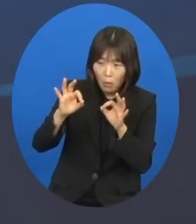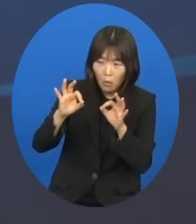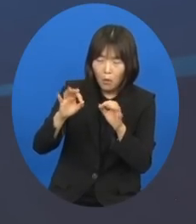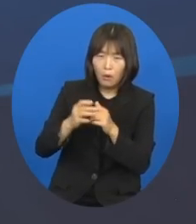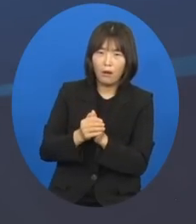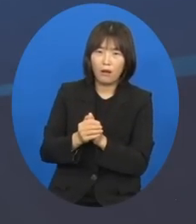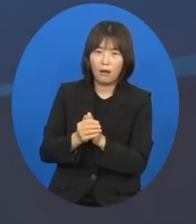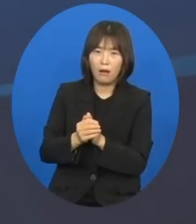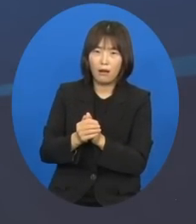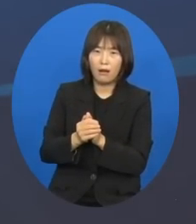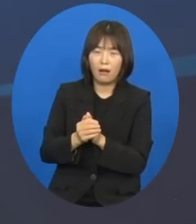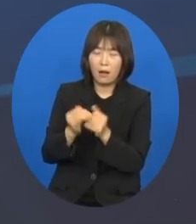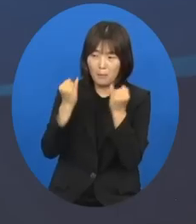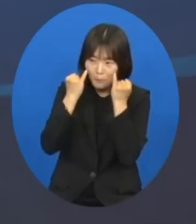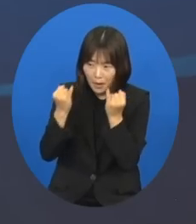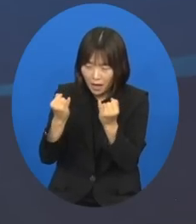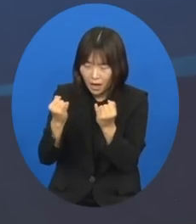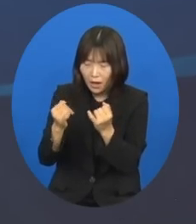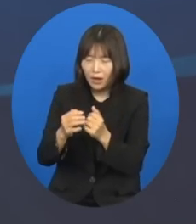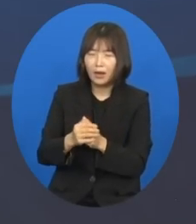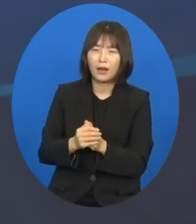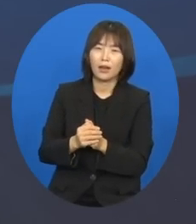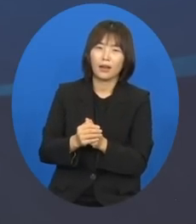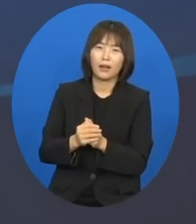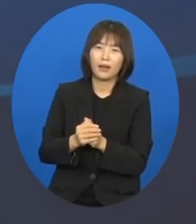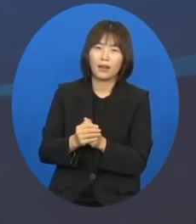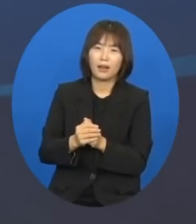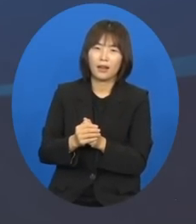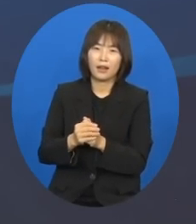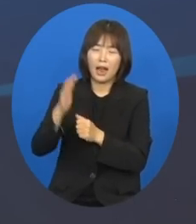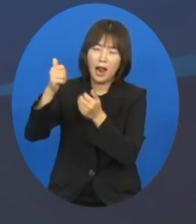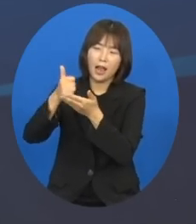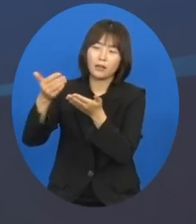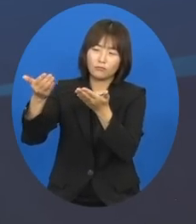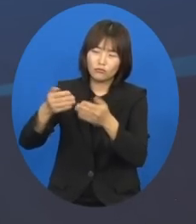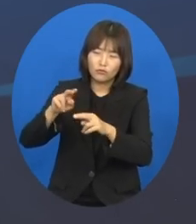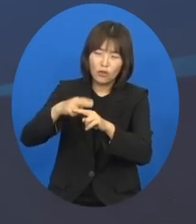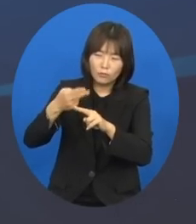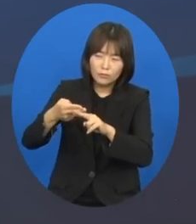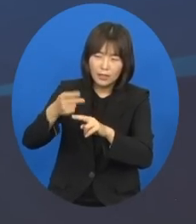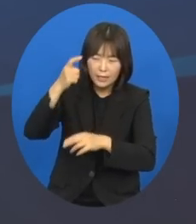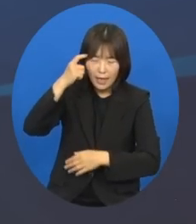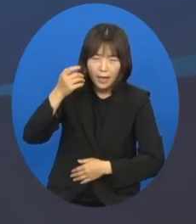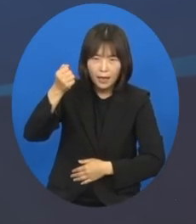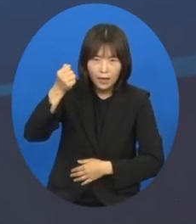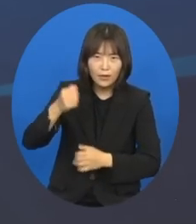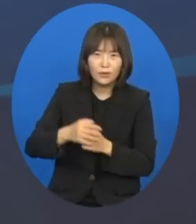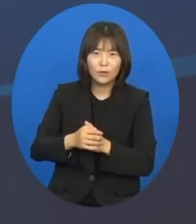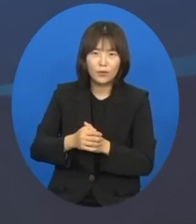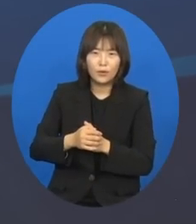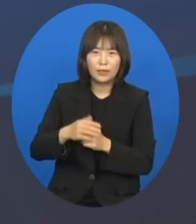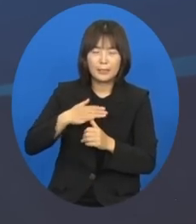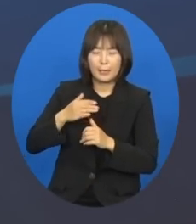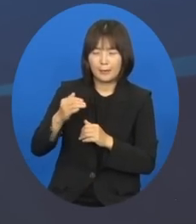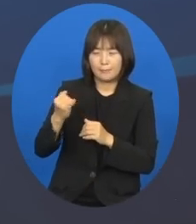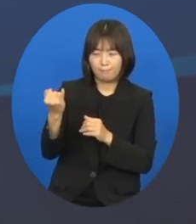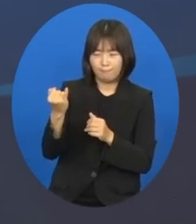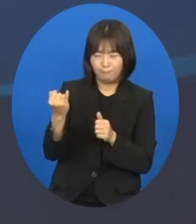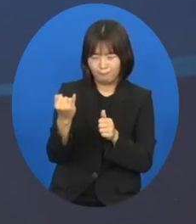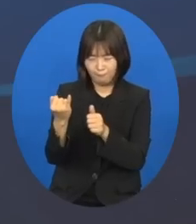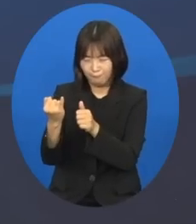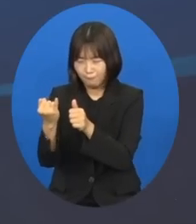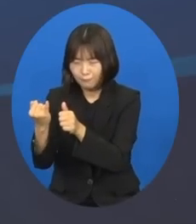세 번째 봐도 반하길래 하나님이 주신 배필이다 생각하고 일곱 번이나 제가 차이면서 따라다니다가